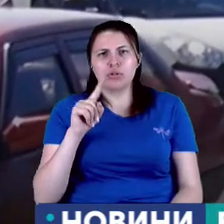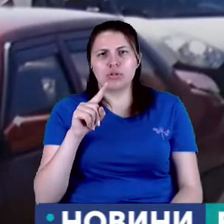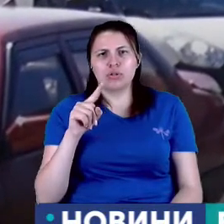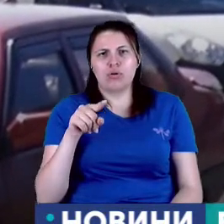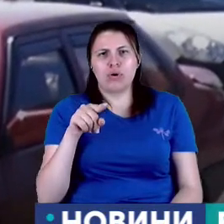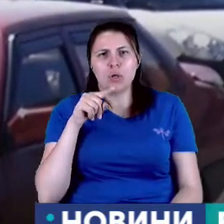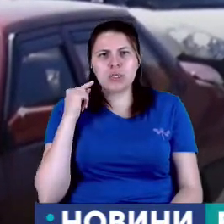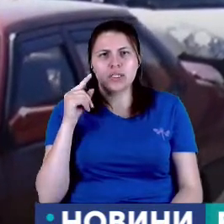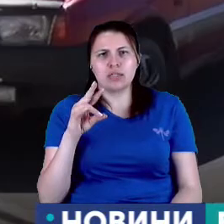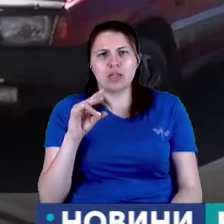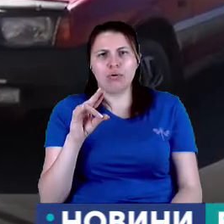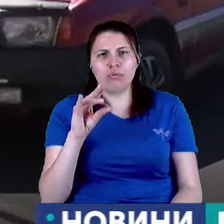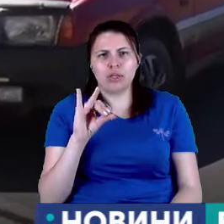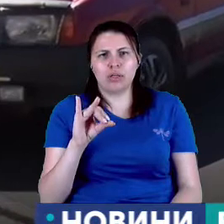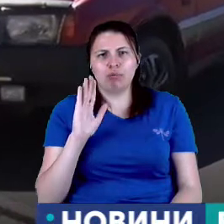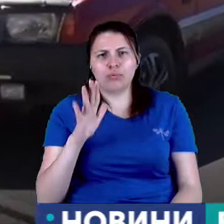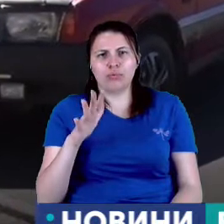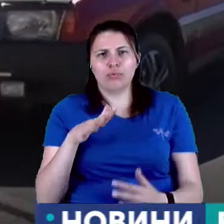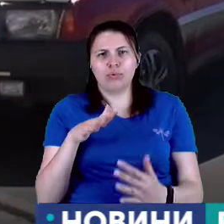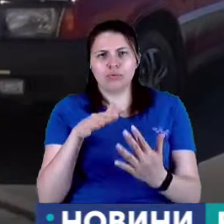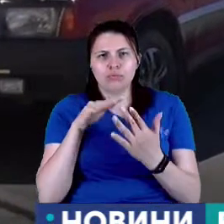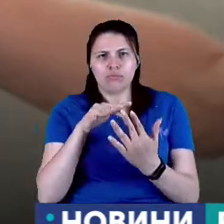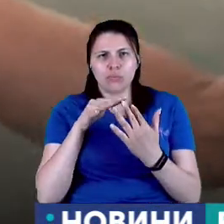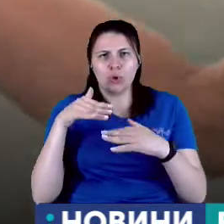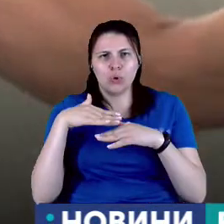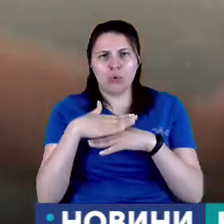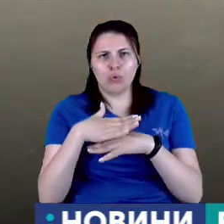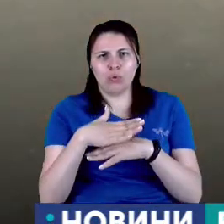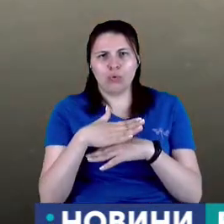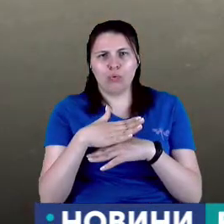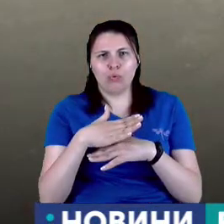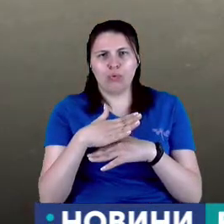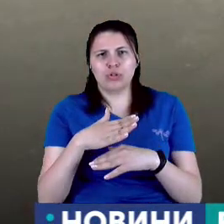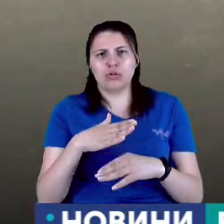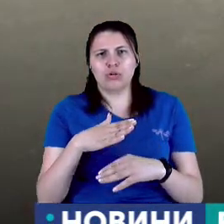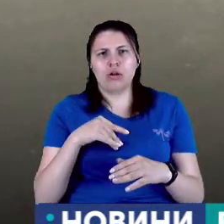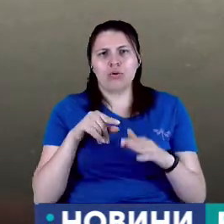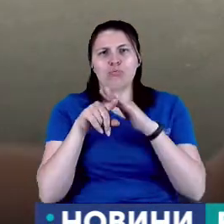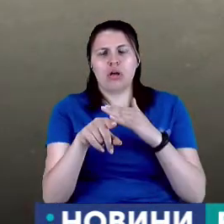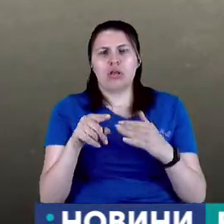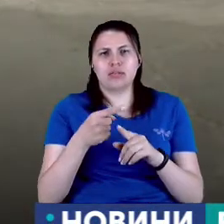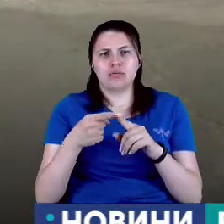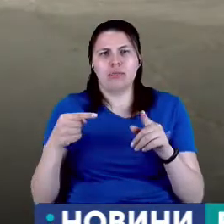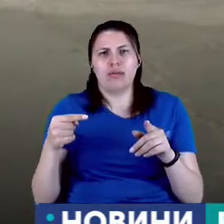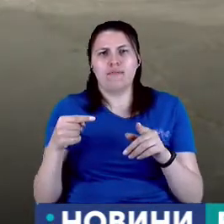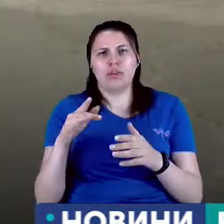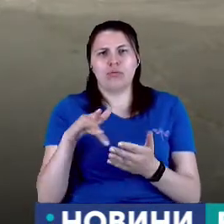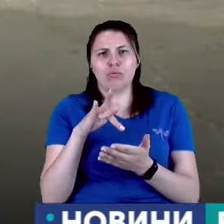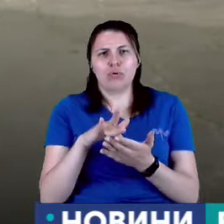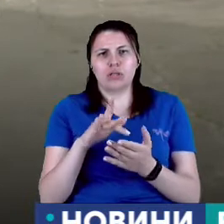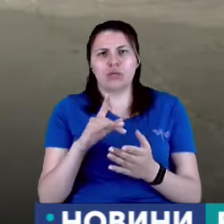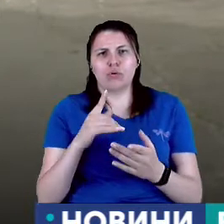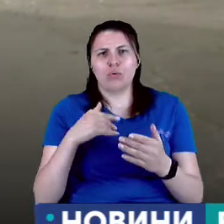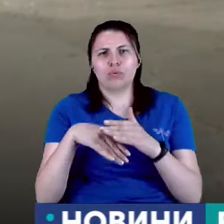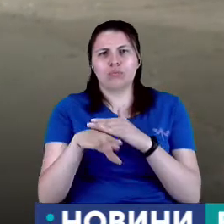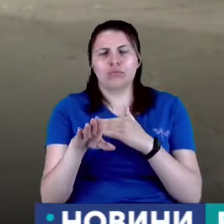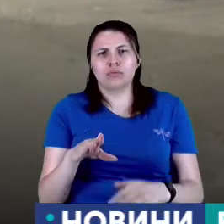воїни, ночі штурмувати. Біжали зі второї половини міста. Олександр Луконін брав участь у боях за Лисичанськ у складі